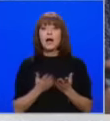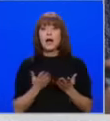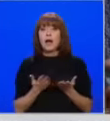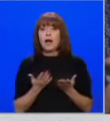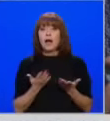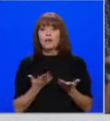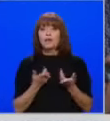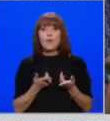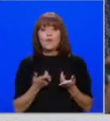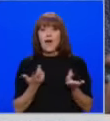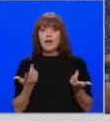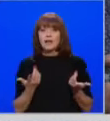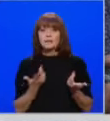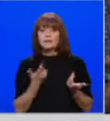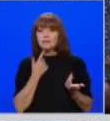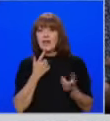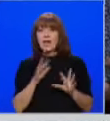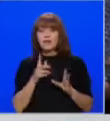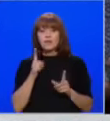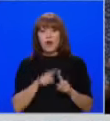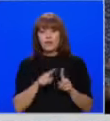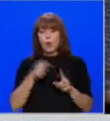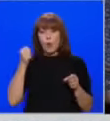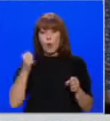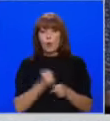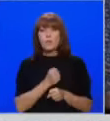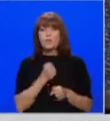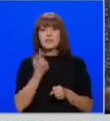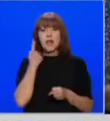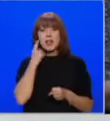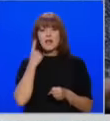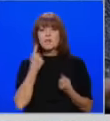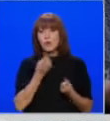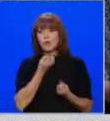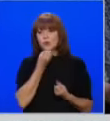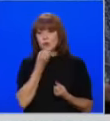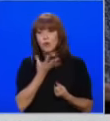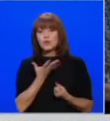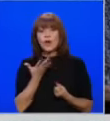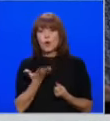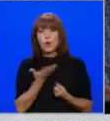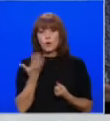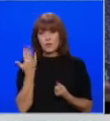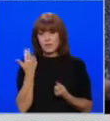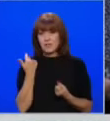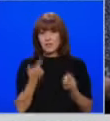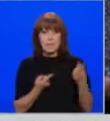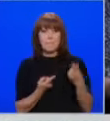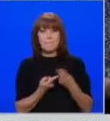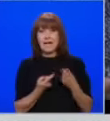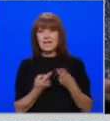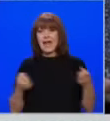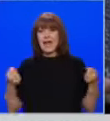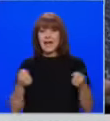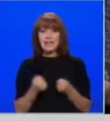субективна страна е, че това е станало при евентуален умисъл по аналогия на случаите, който придоби мен е известно като катастрофата